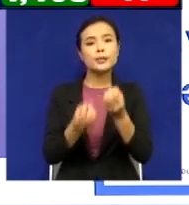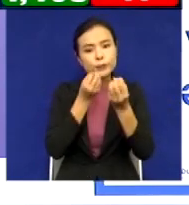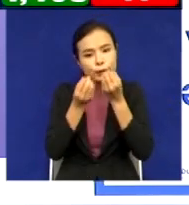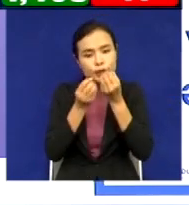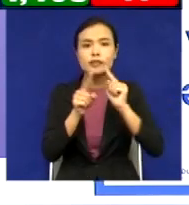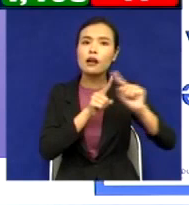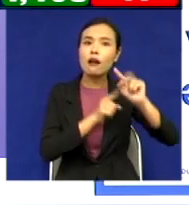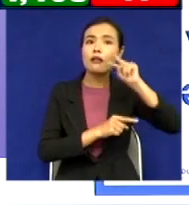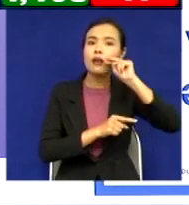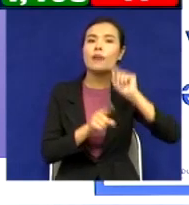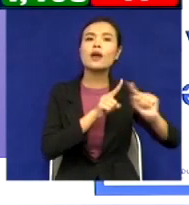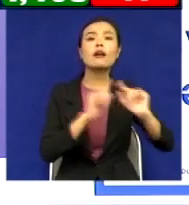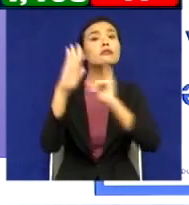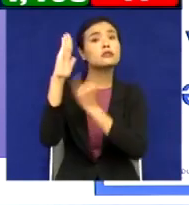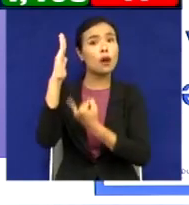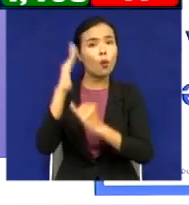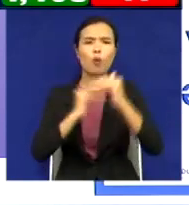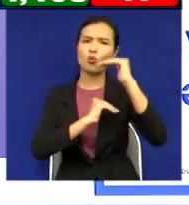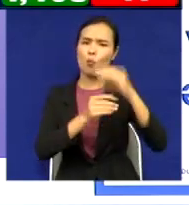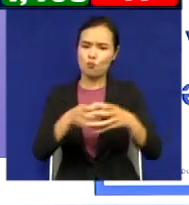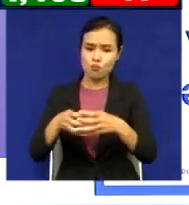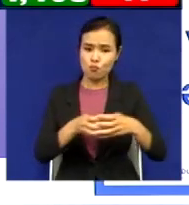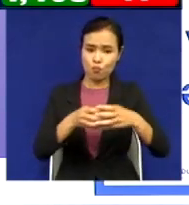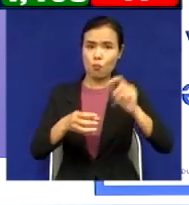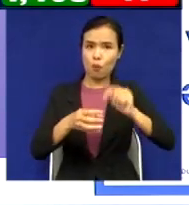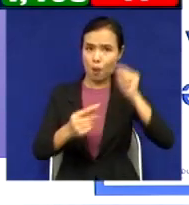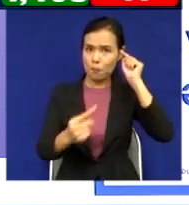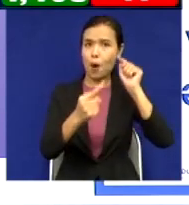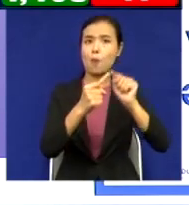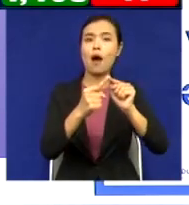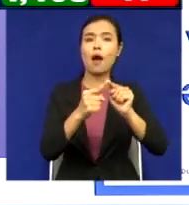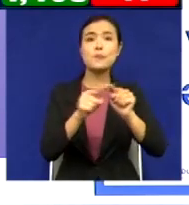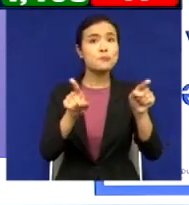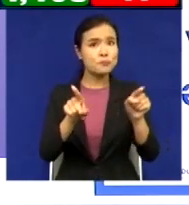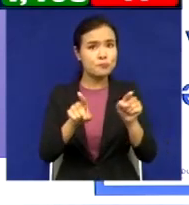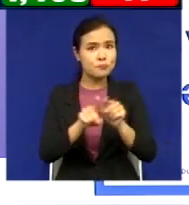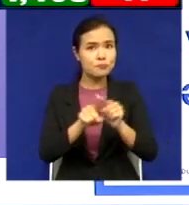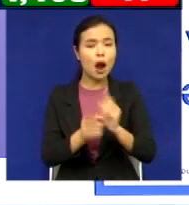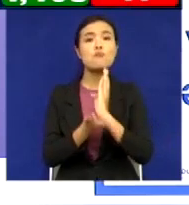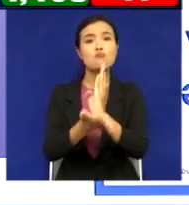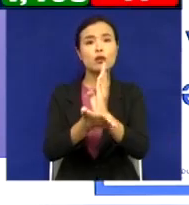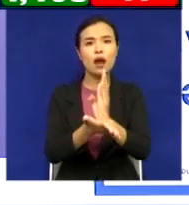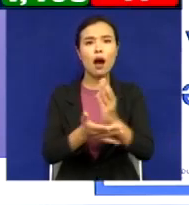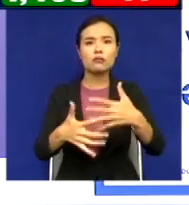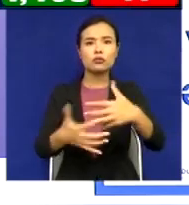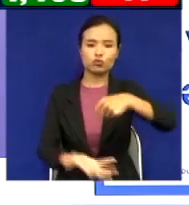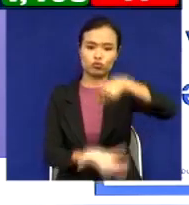นี่ยขอให้กำหนดกลุ่มนี้เป็นกลุ่มเป้าหมายหนึ่งในการที่จะบริจาคถุงยางชีพ